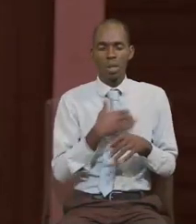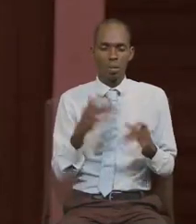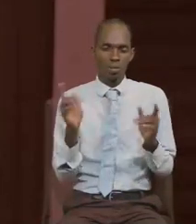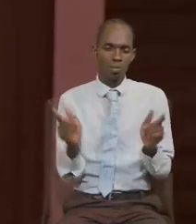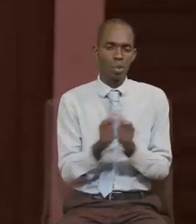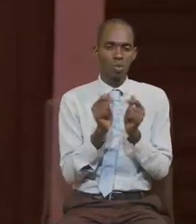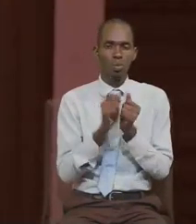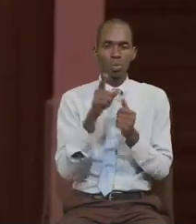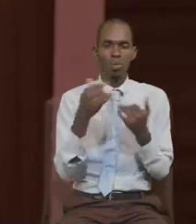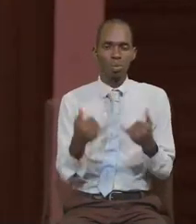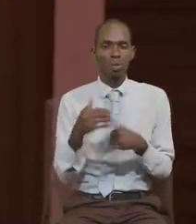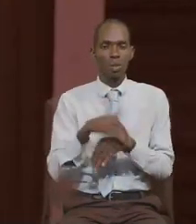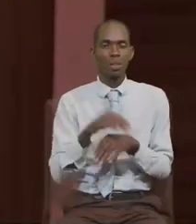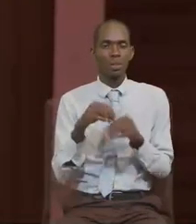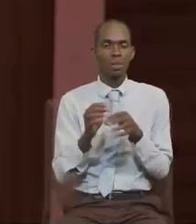Jésus.